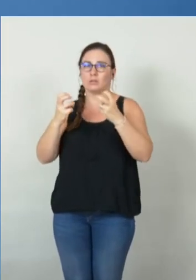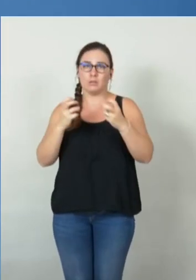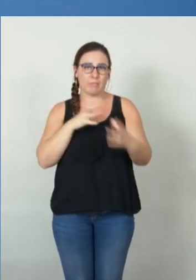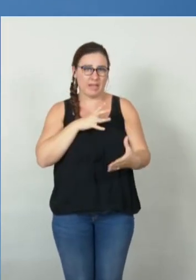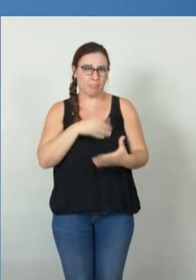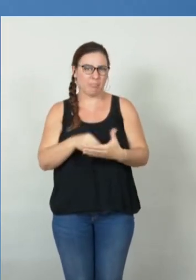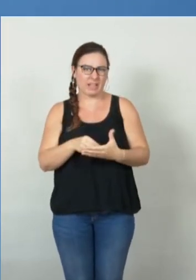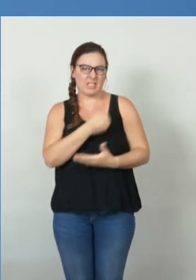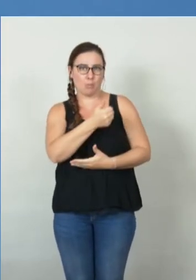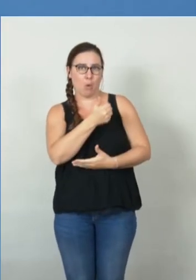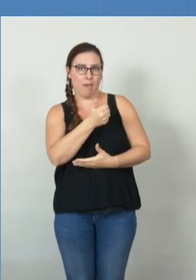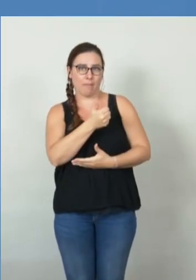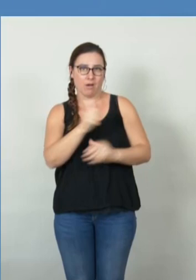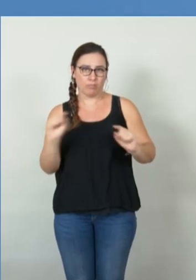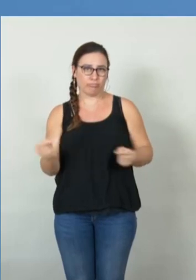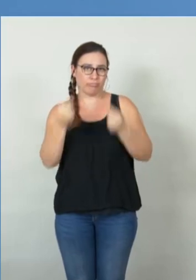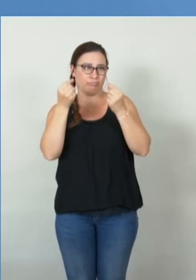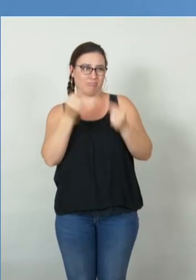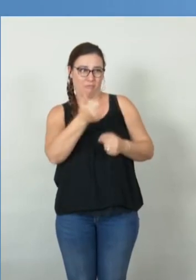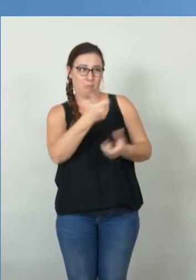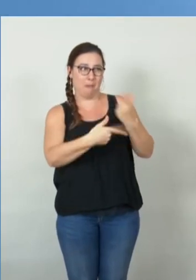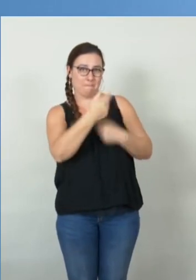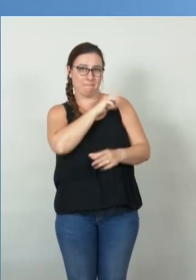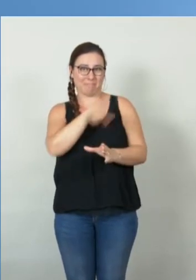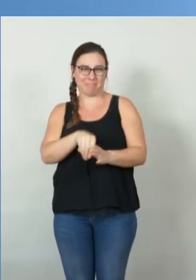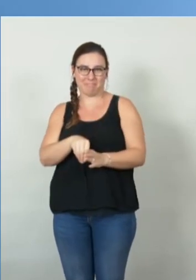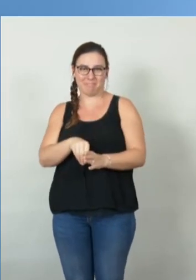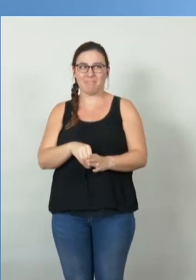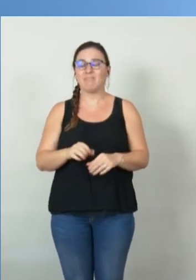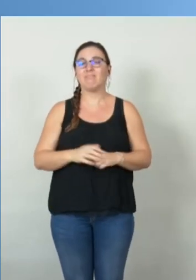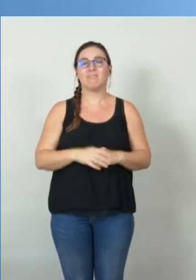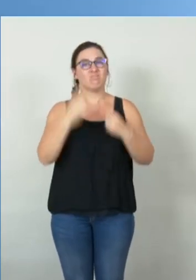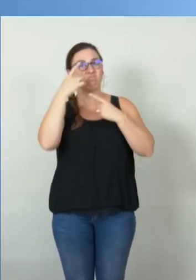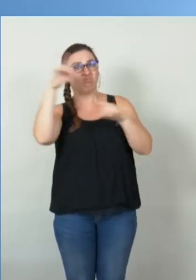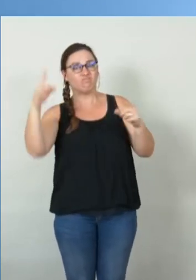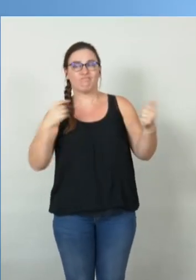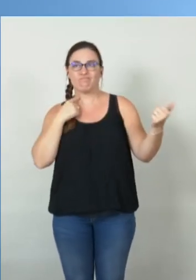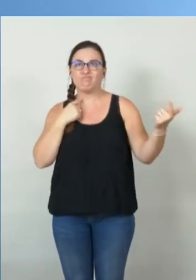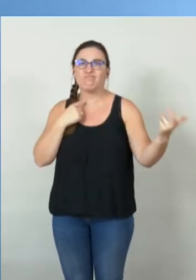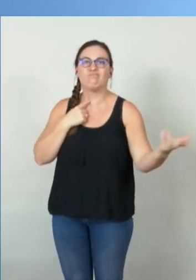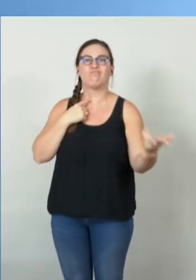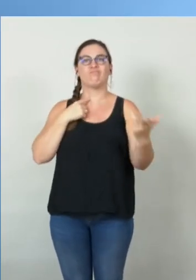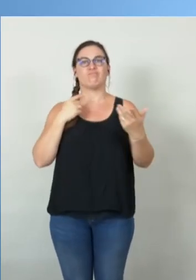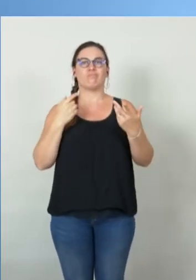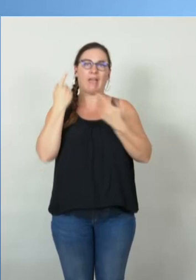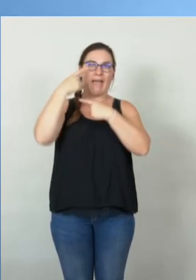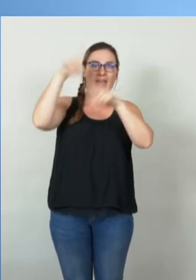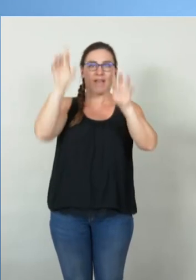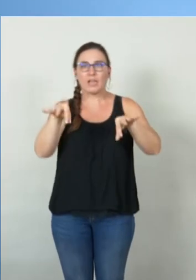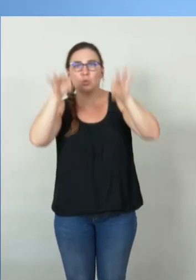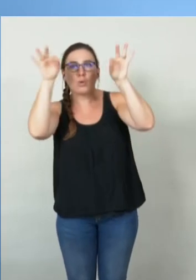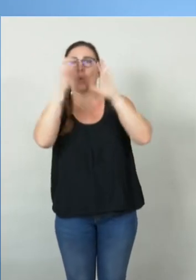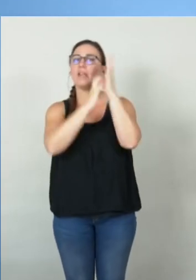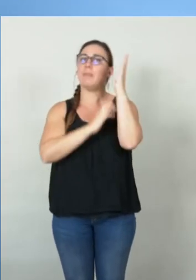à ce montant de hausse je rappelle les recours perdus concernant les référés suspensions de certaines